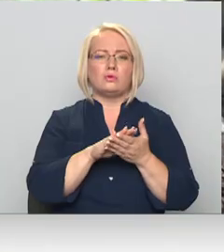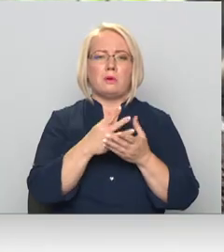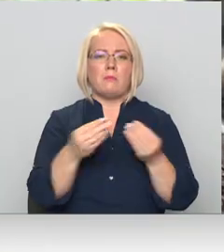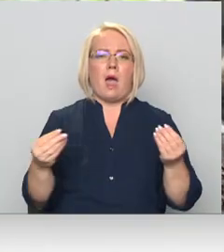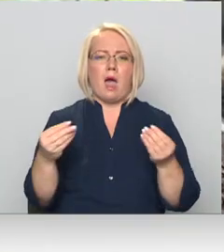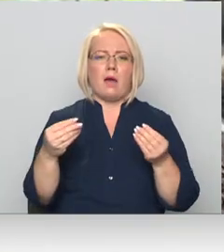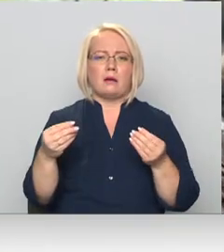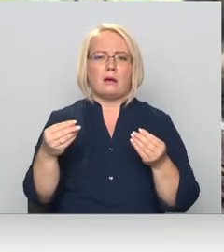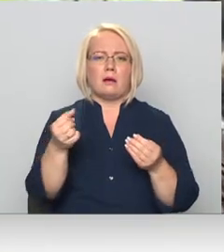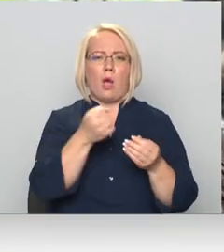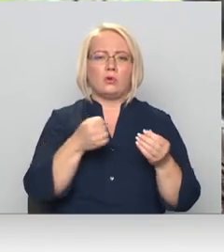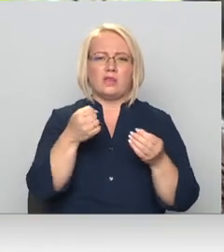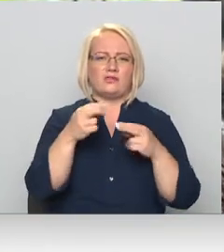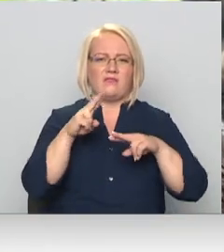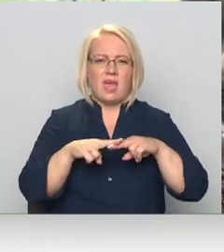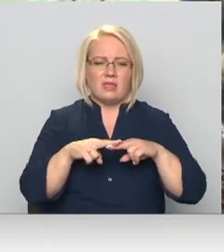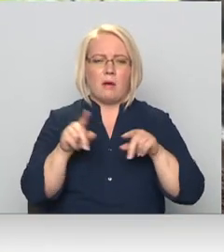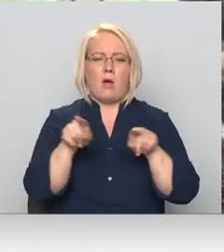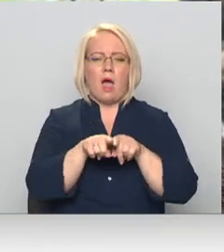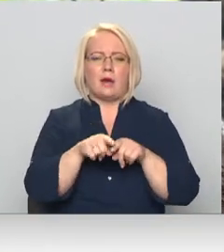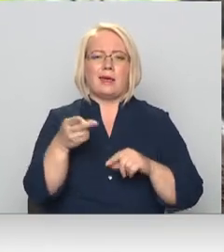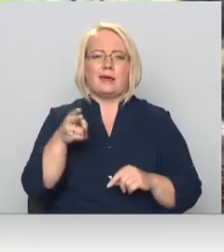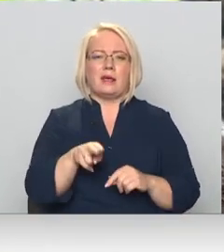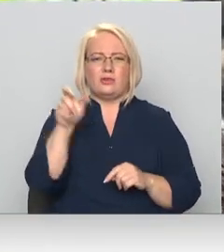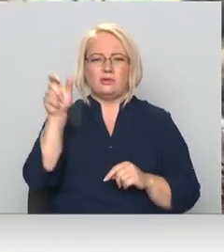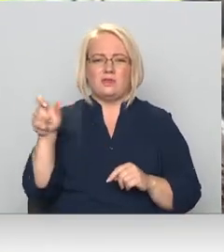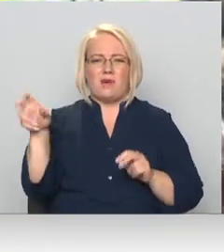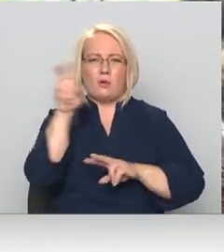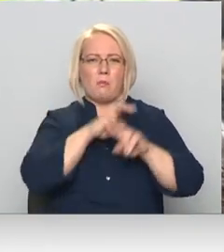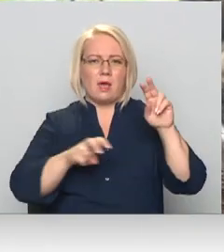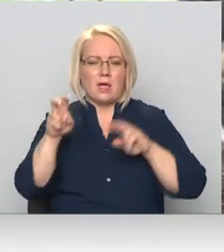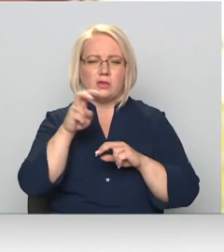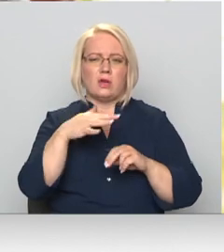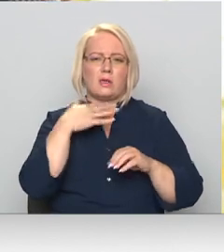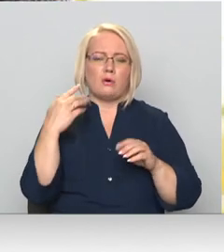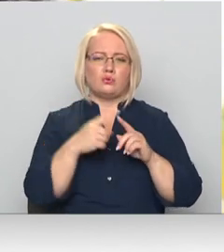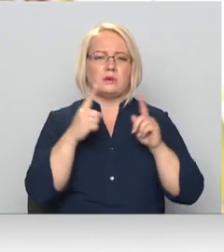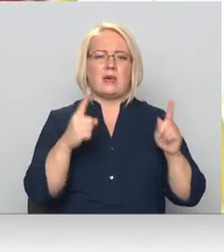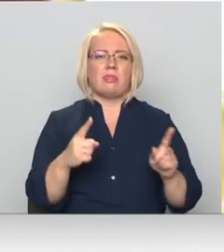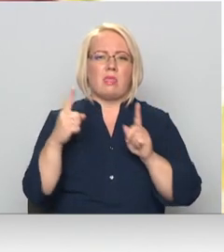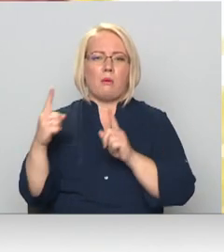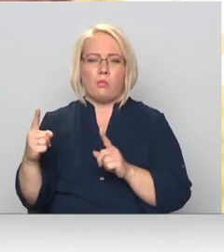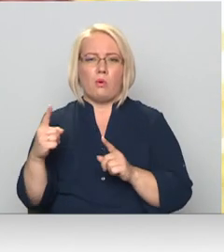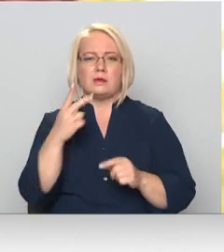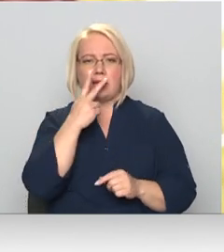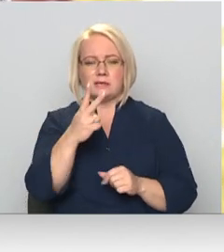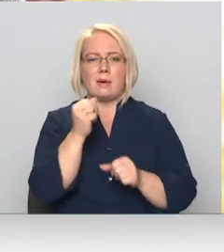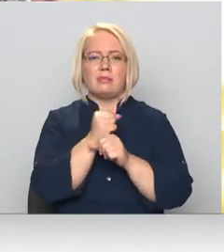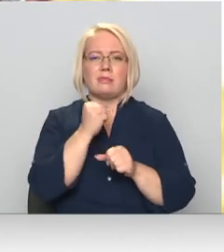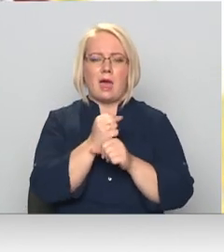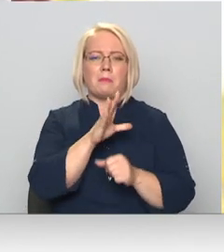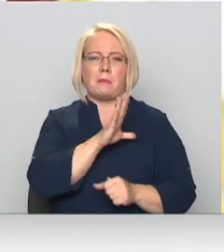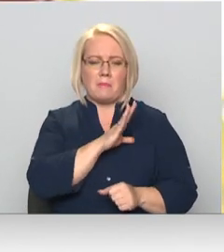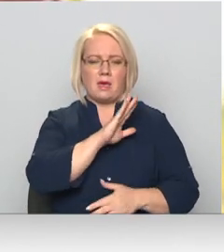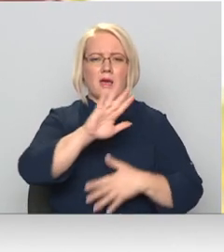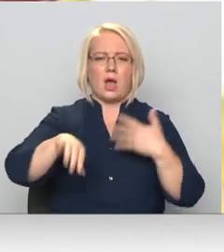vietām, protams, arī šo kara kritušo meklēšanu. Vairākos etapos mēs konstatējam, ka darbi ir notikuši. Ļoti haotiski,